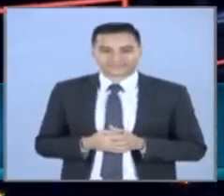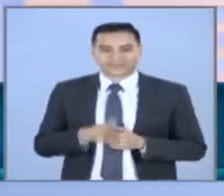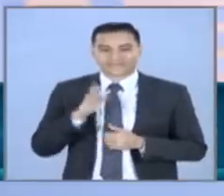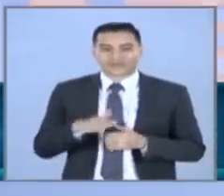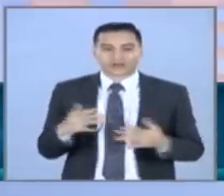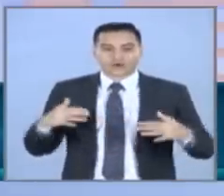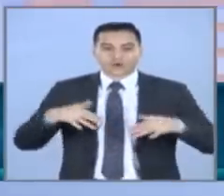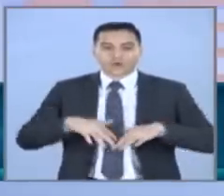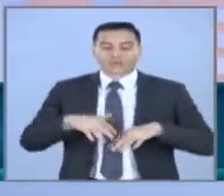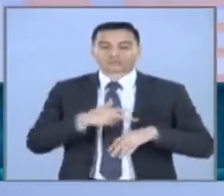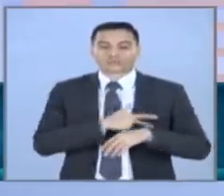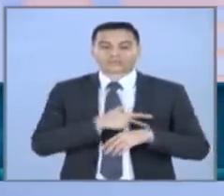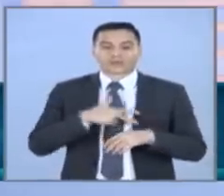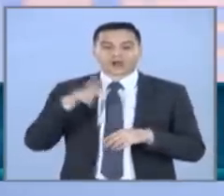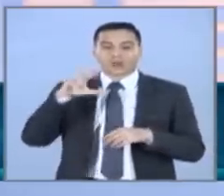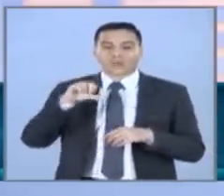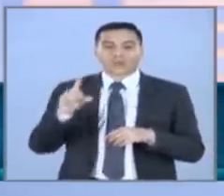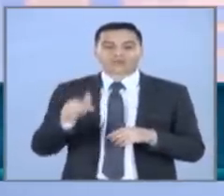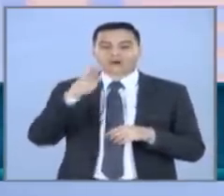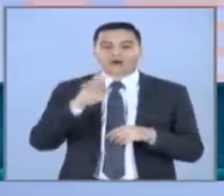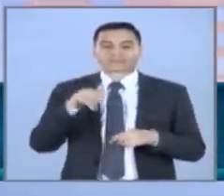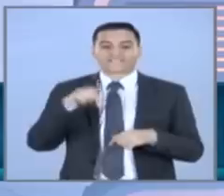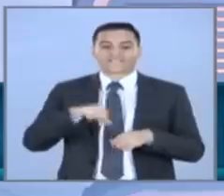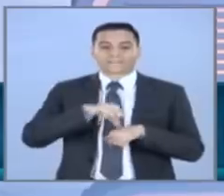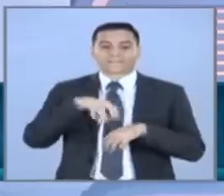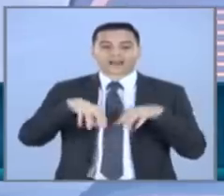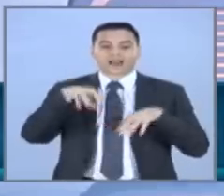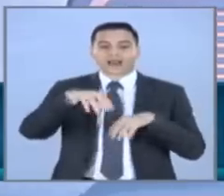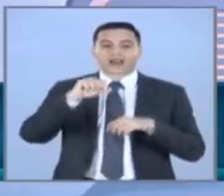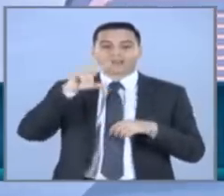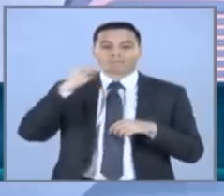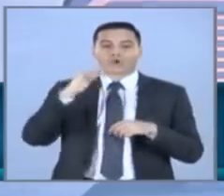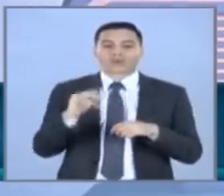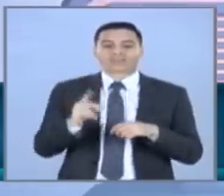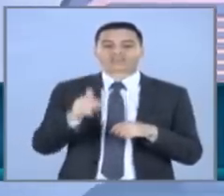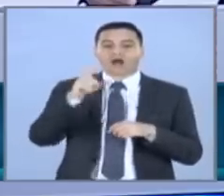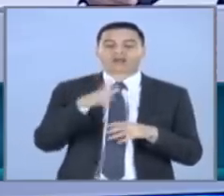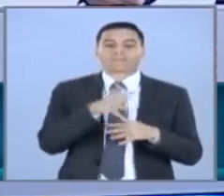يقع الحوض الأوراسي في احد المحيطات، فما هو؟